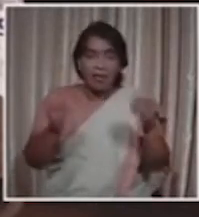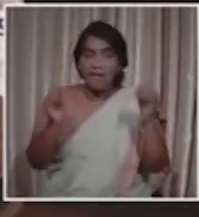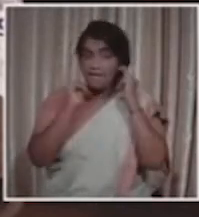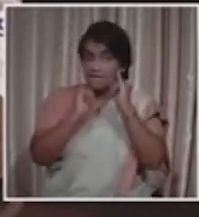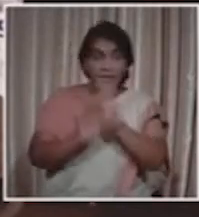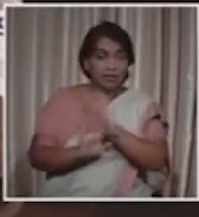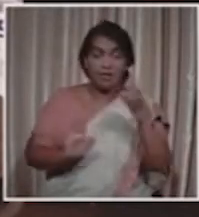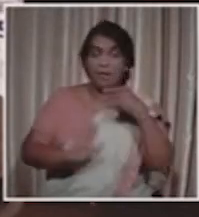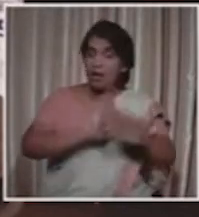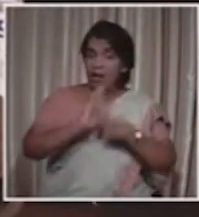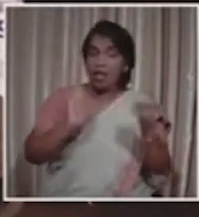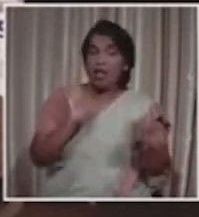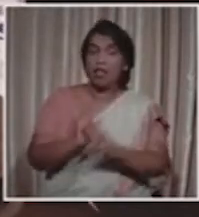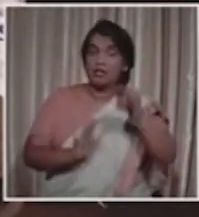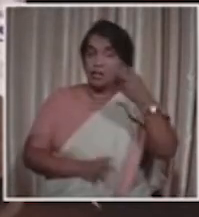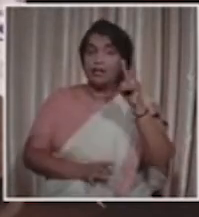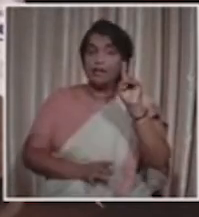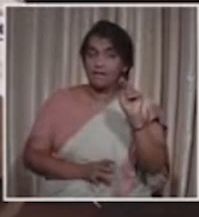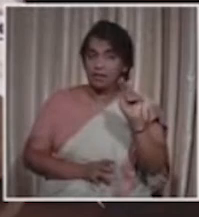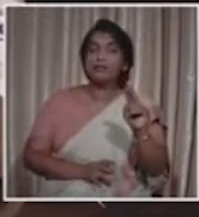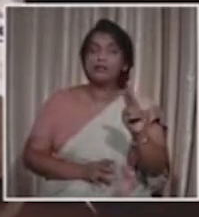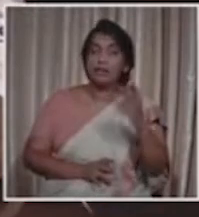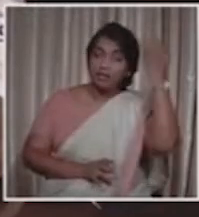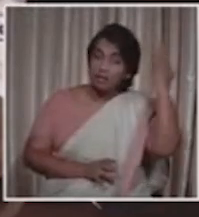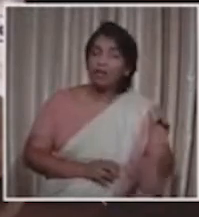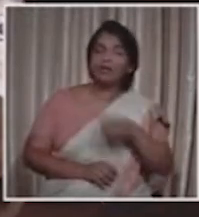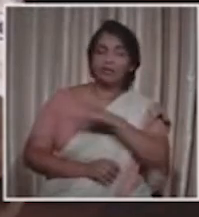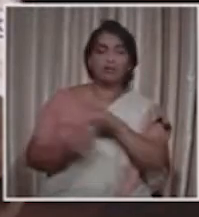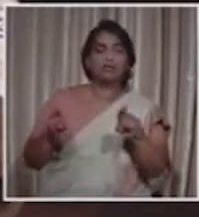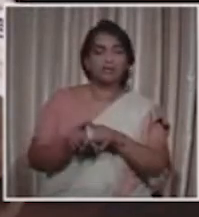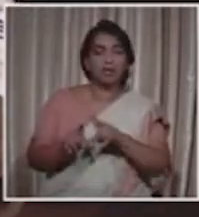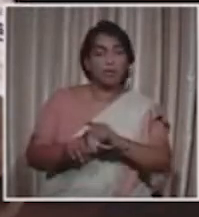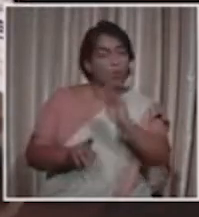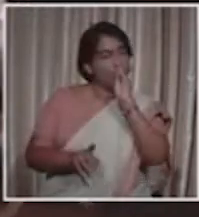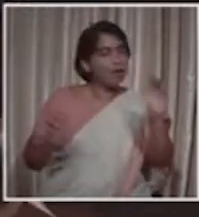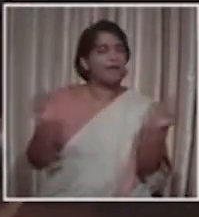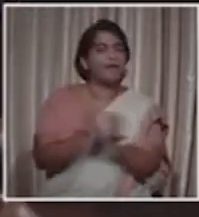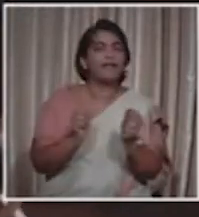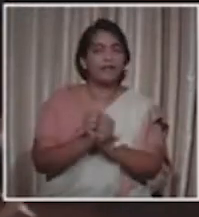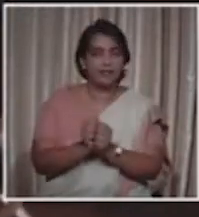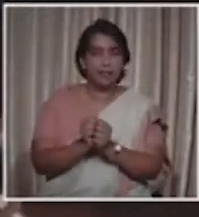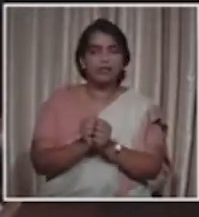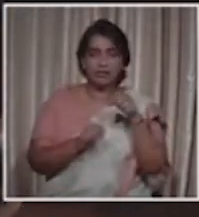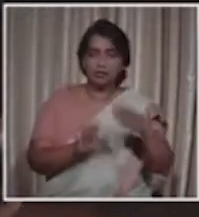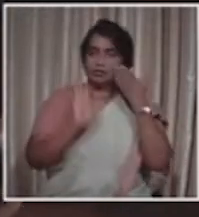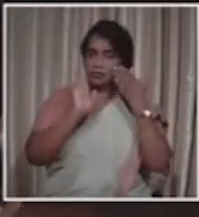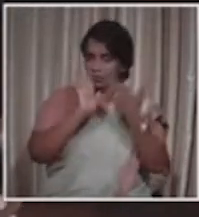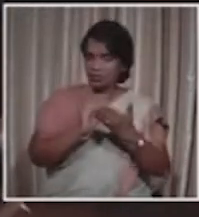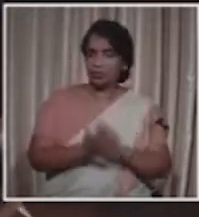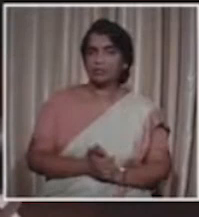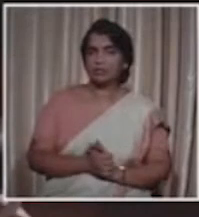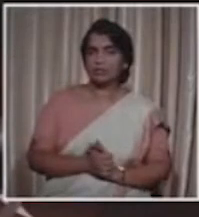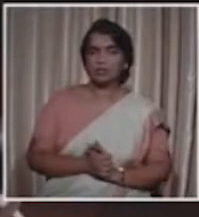rate 120ma කනත්තට යවන්න කරපු සහපරාදී ක්‍රියාවක් හැටියටයි අපි දකින්නේ.